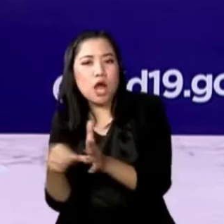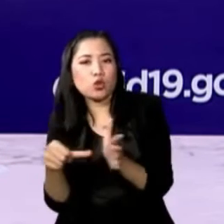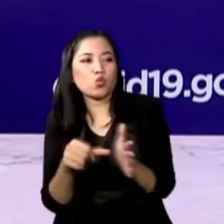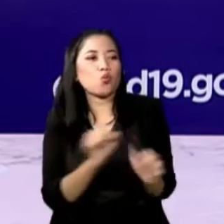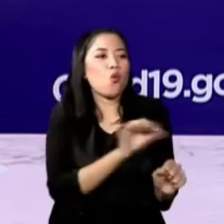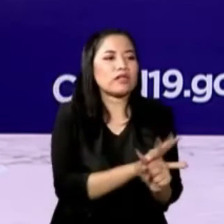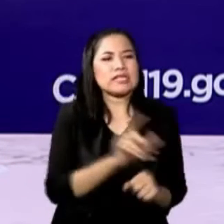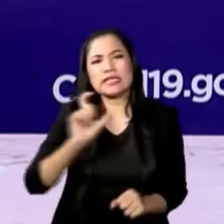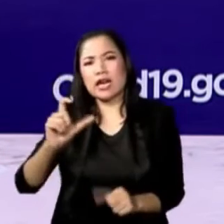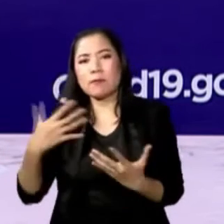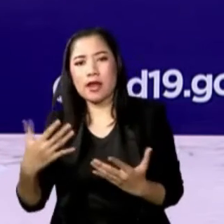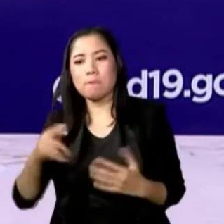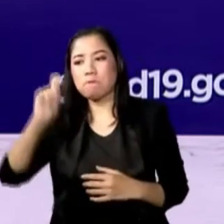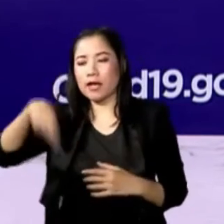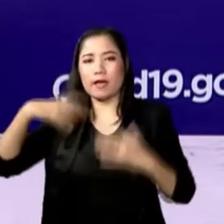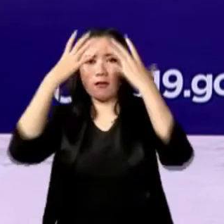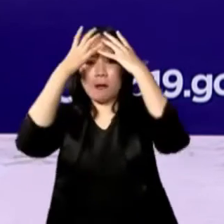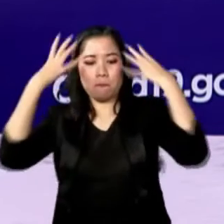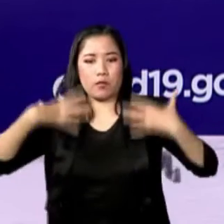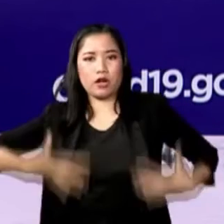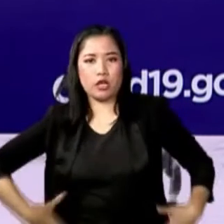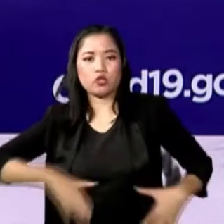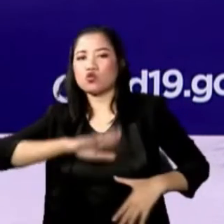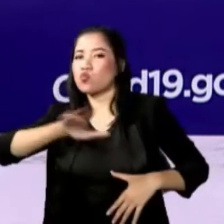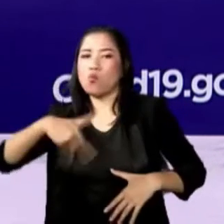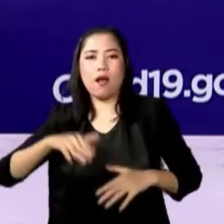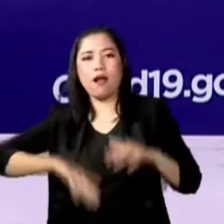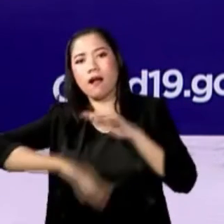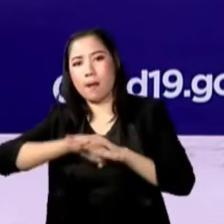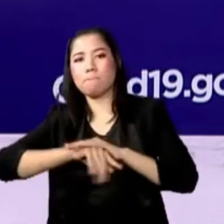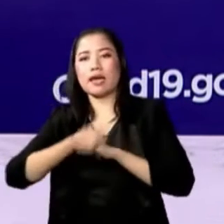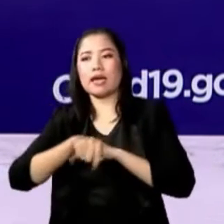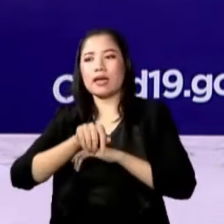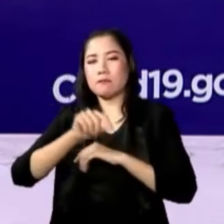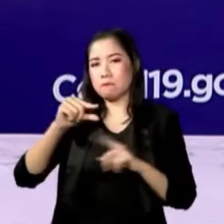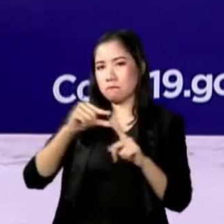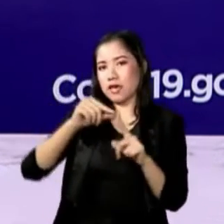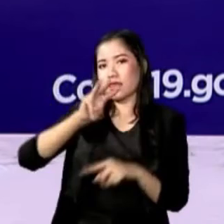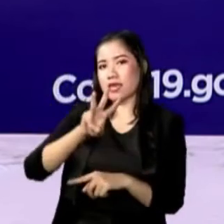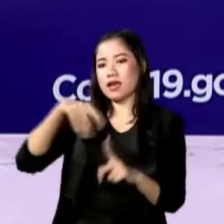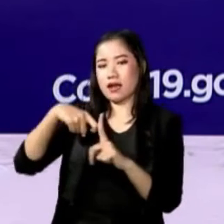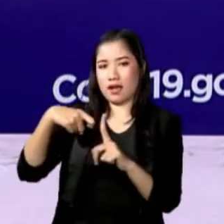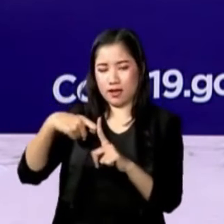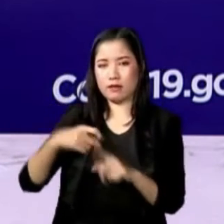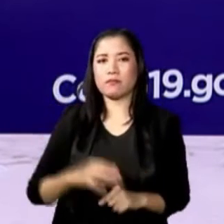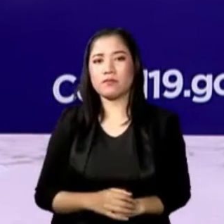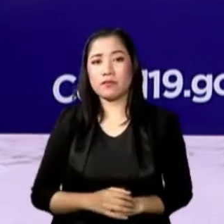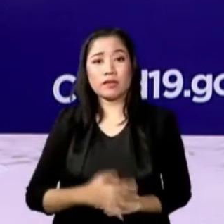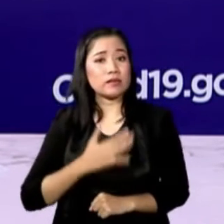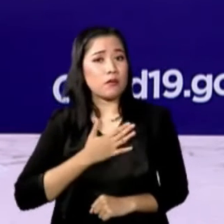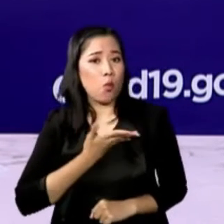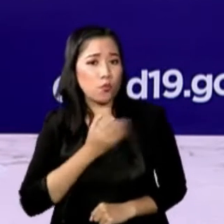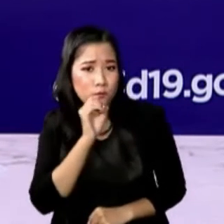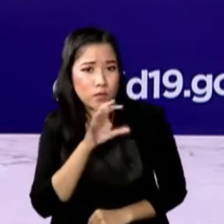COVID-19 dengan mengenakan APD dan dilengkapi dengan peralatan P3K. Saya juga ingin